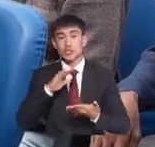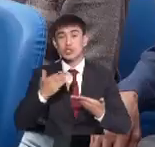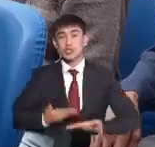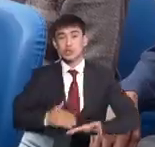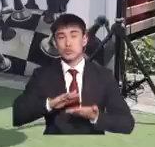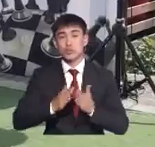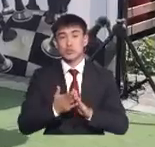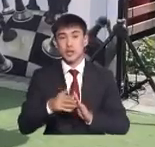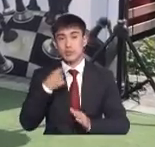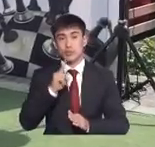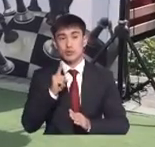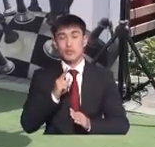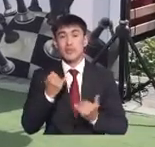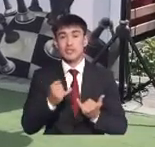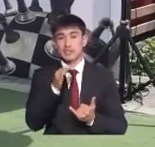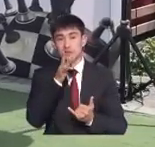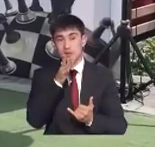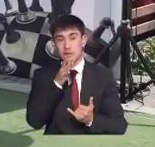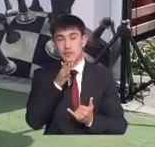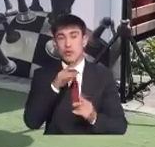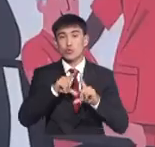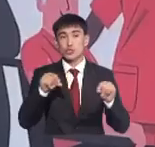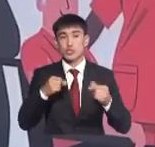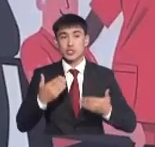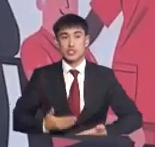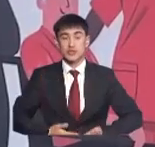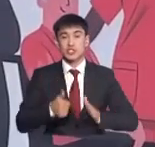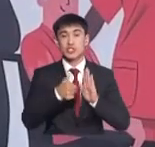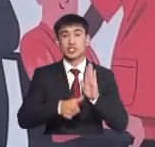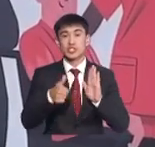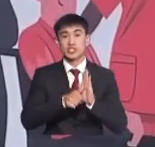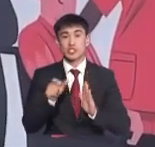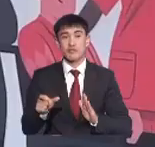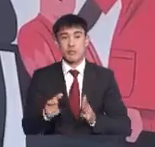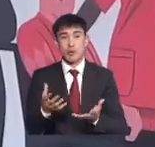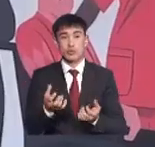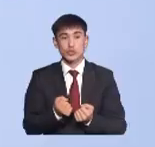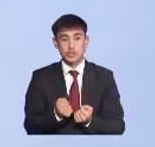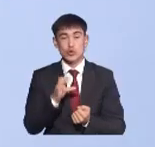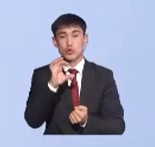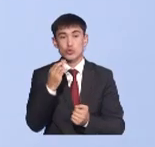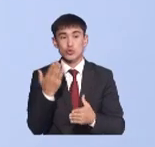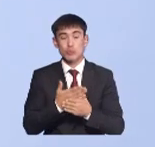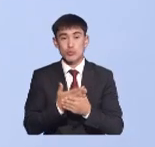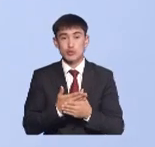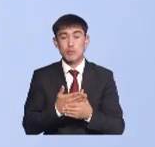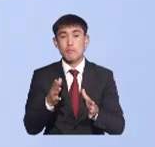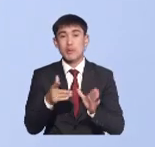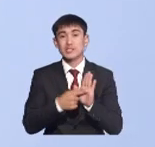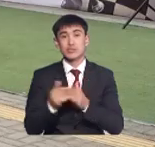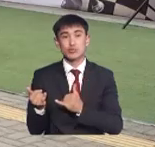ситуации стоит отметить что в настоящее время в учреждении проживает 66 человек получающих социальную помощь по семей